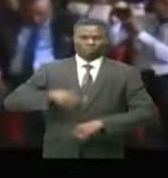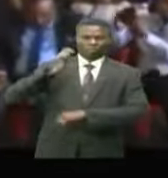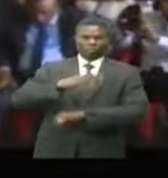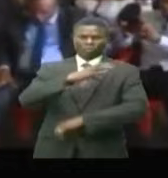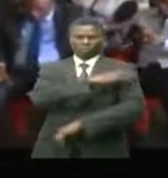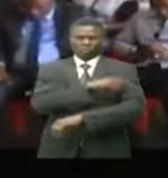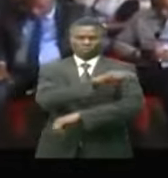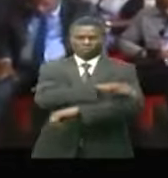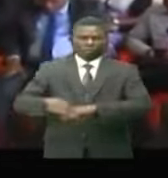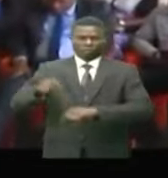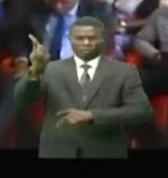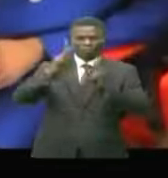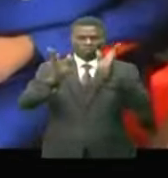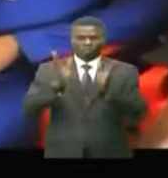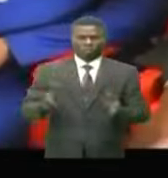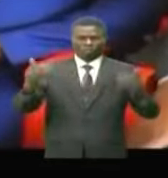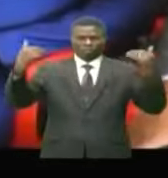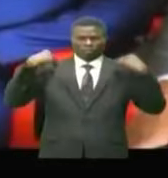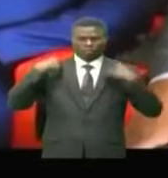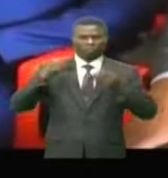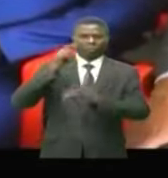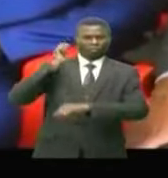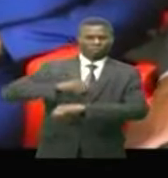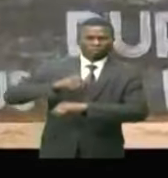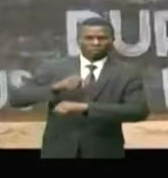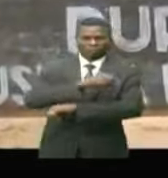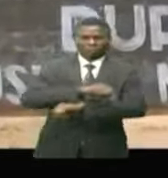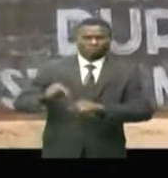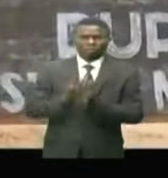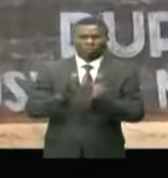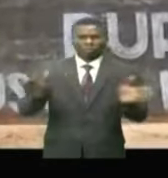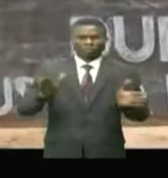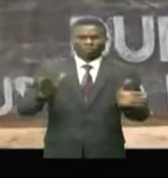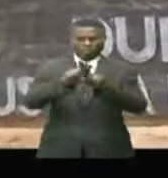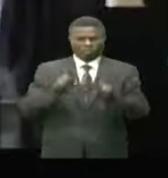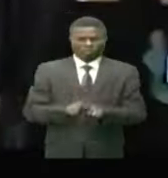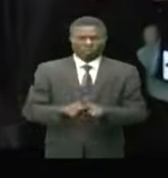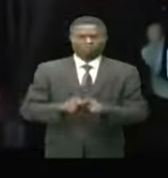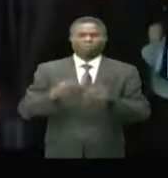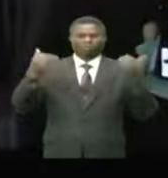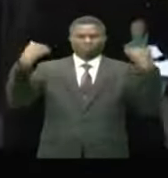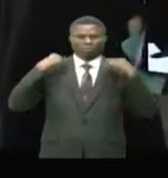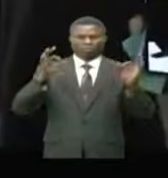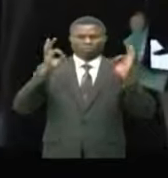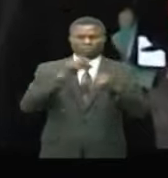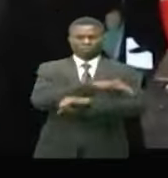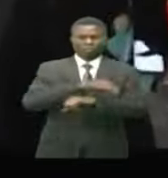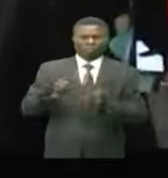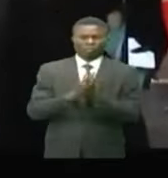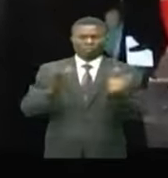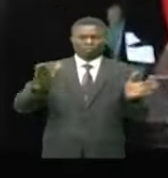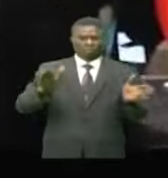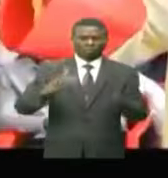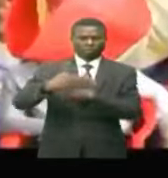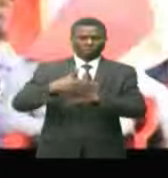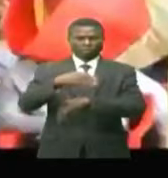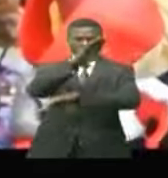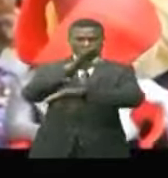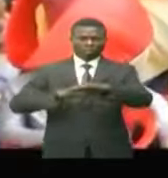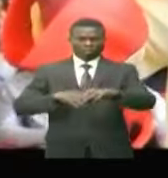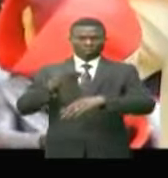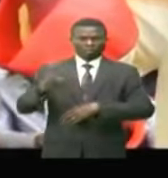du ministère public, chef des offices de parquets généraux, le nouveau patron du parquet général près la Cour d'appel